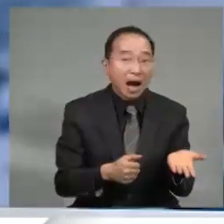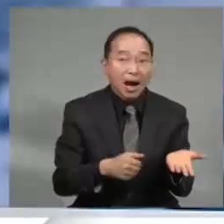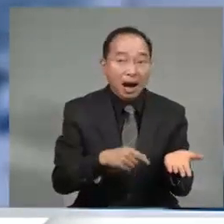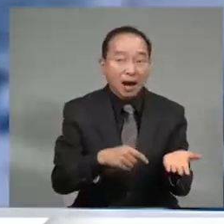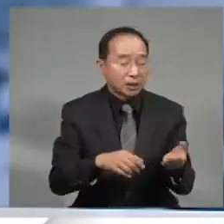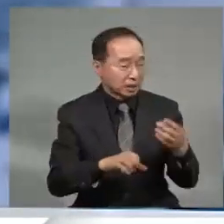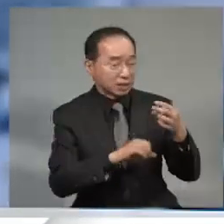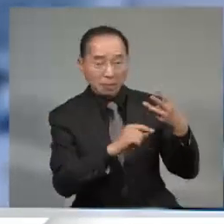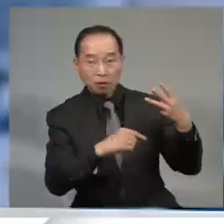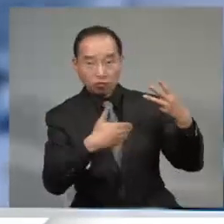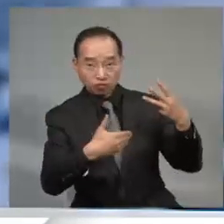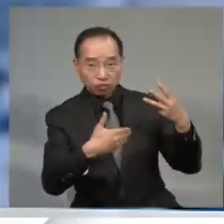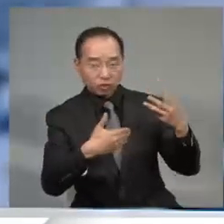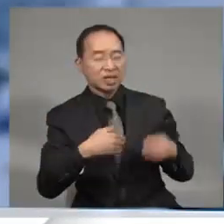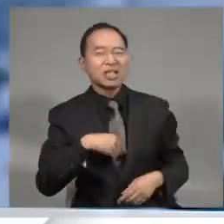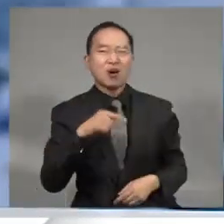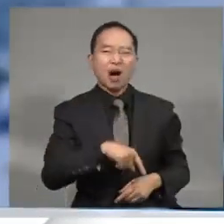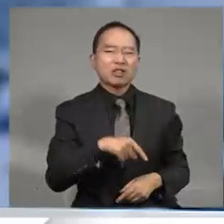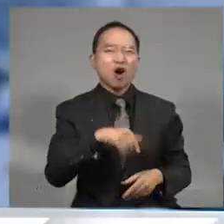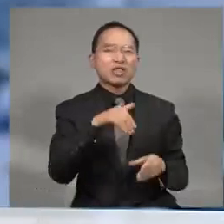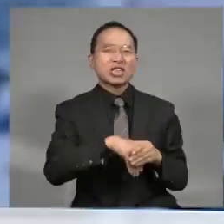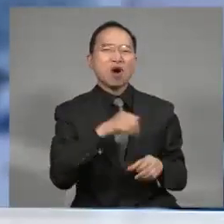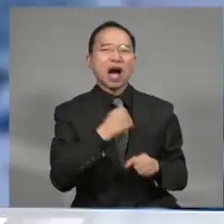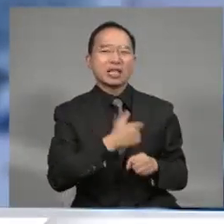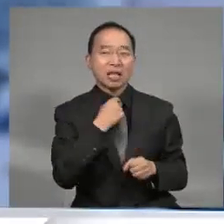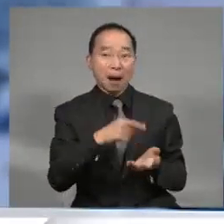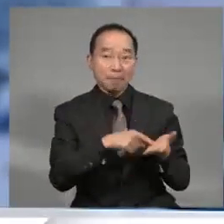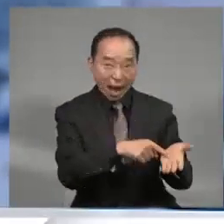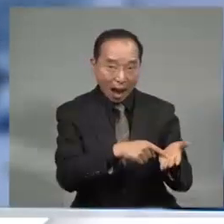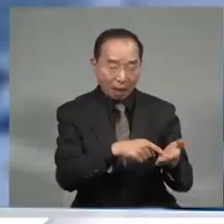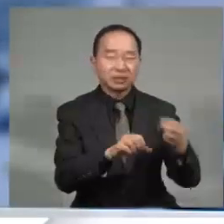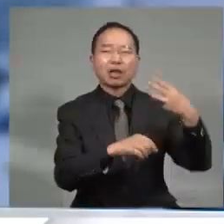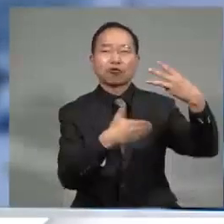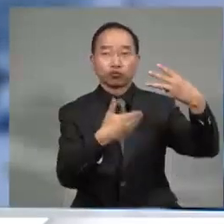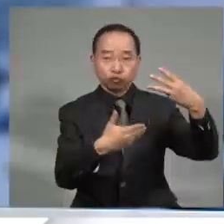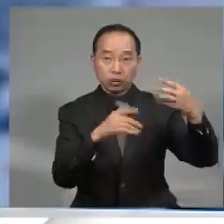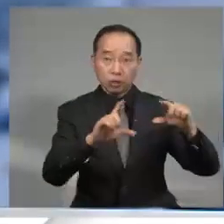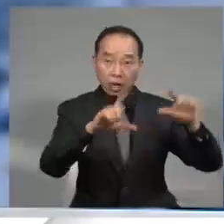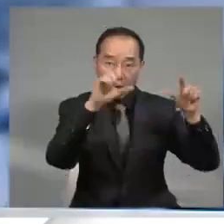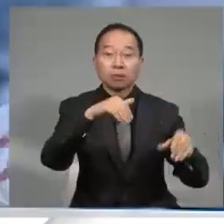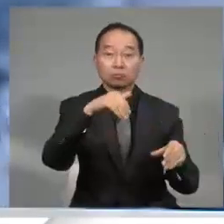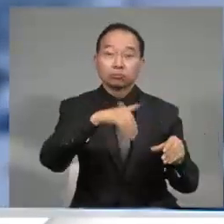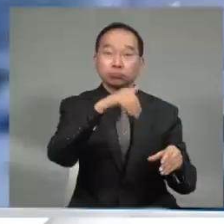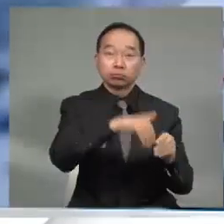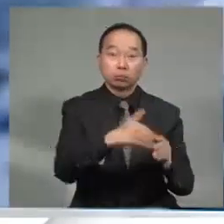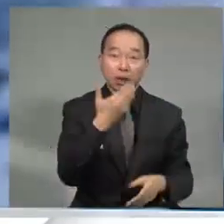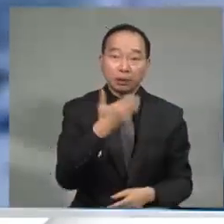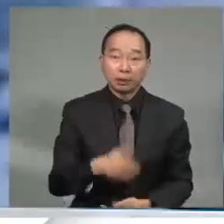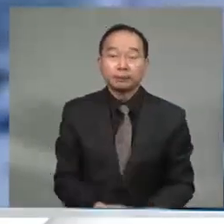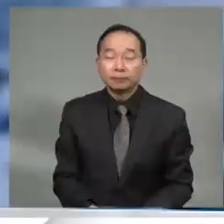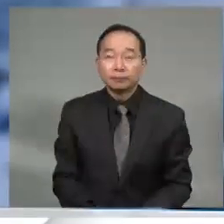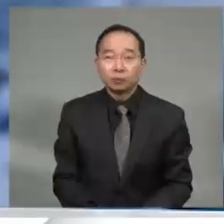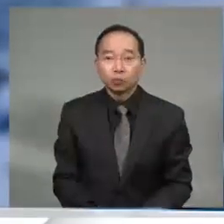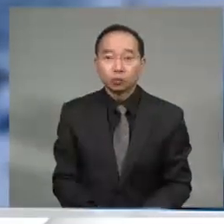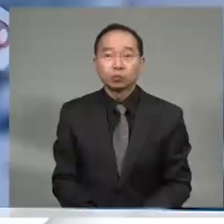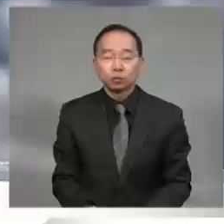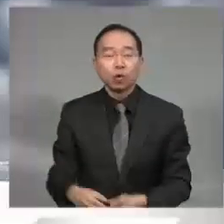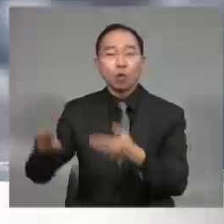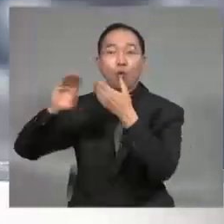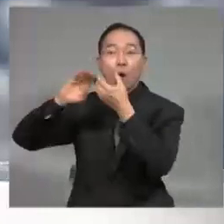선관위에 귀국 투표 신고서를 제출하시게 되면요. 선거 당일에 지정된 투표소에서 투표하실 수 있습니다. 네. 네.